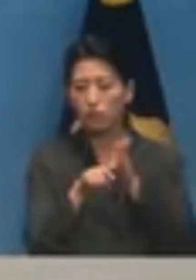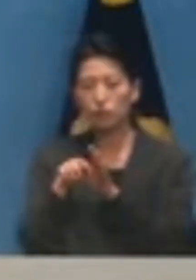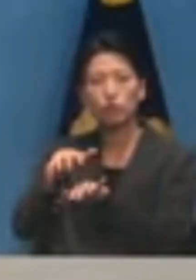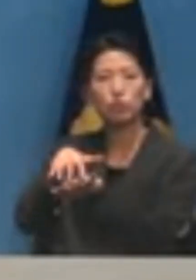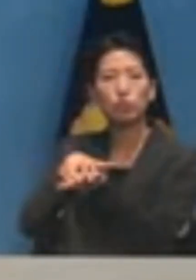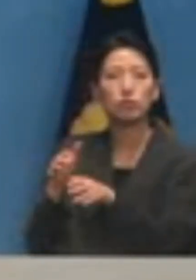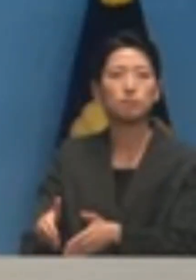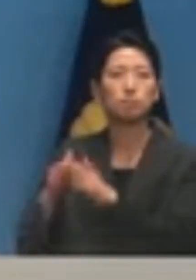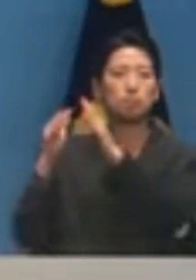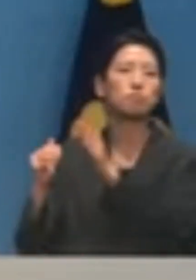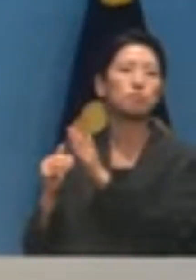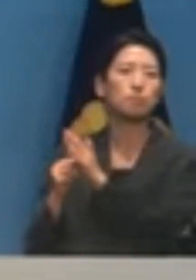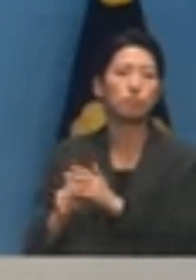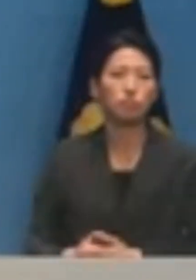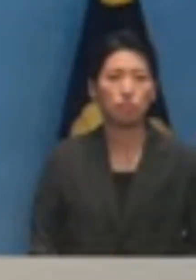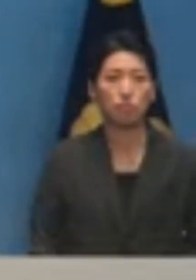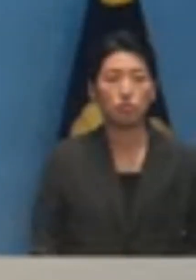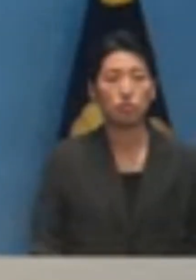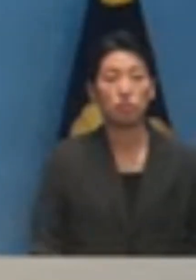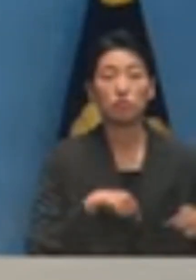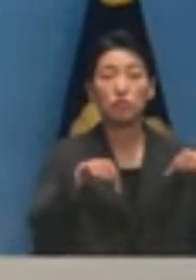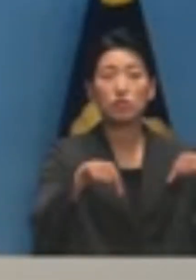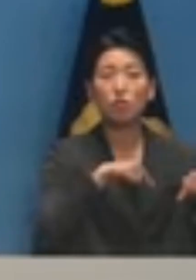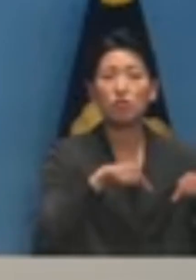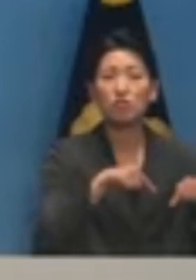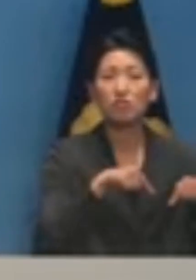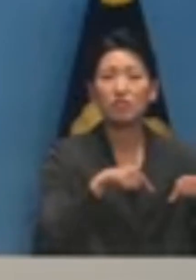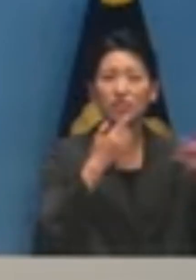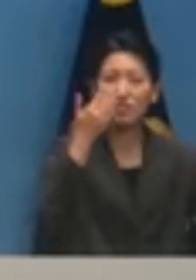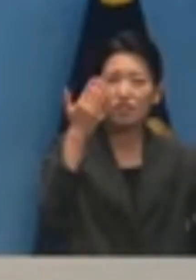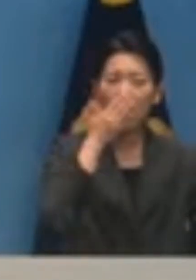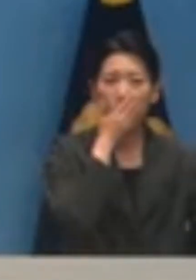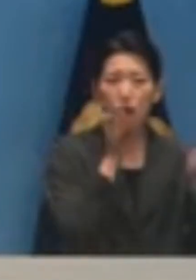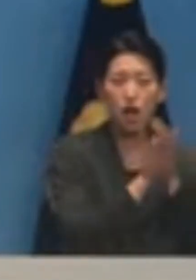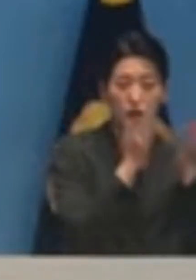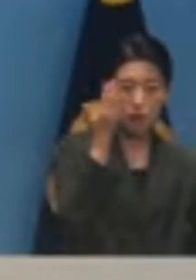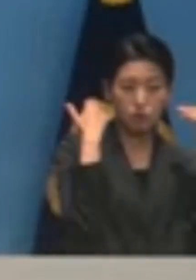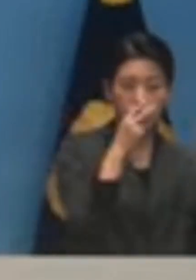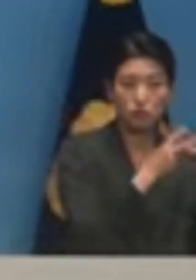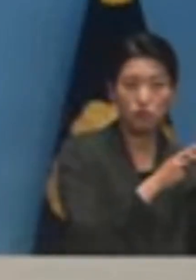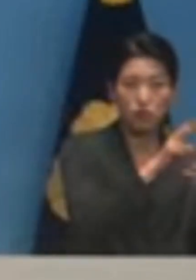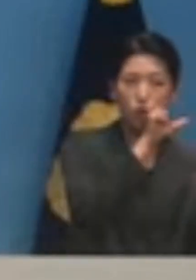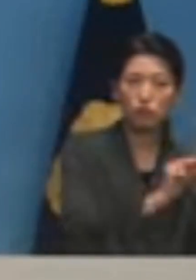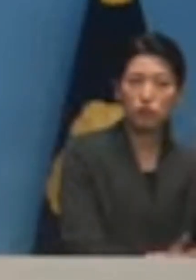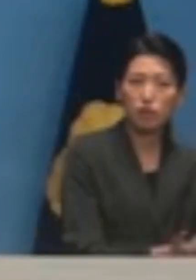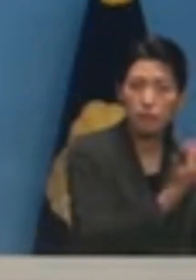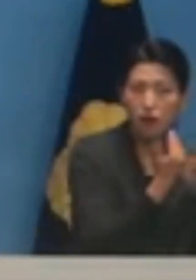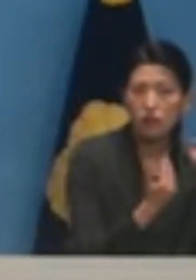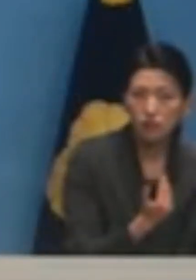그들은 정치 교사들에 의한 교내 홍위병 민주주의를 규탄하고 교육 현장에서